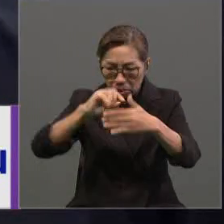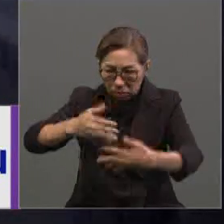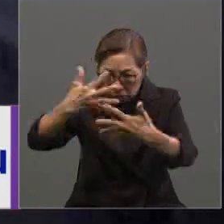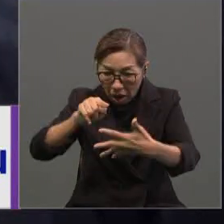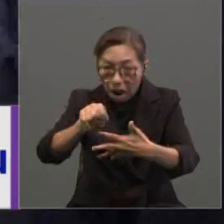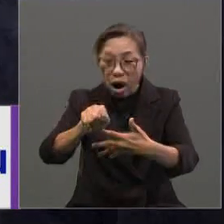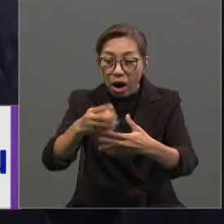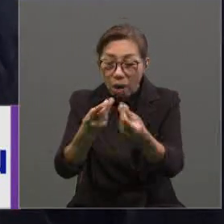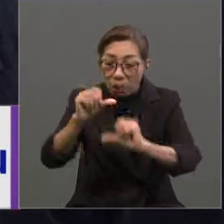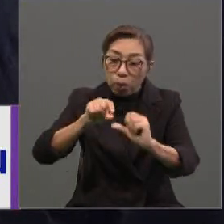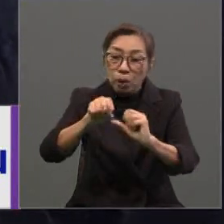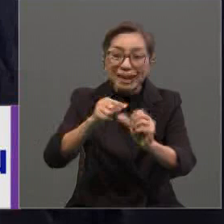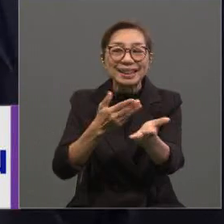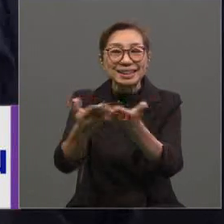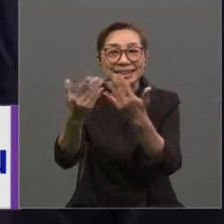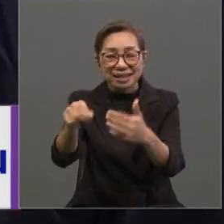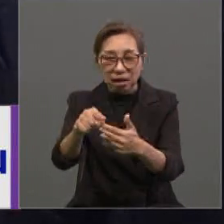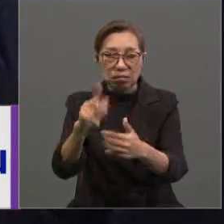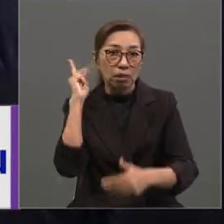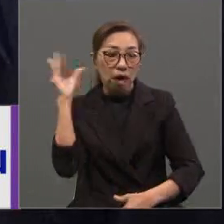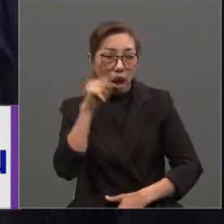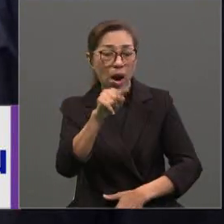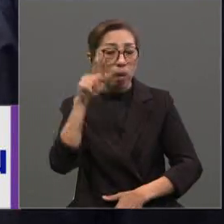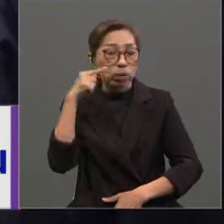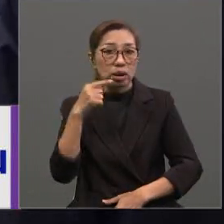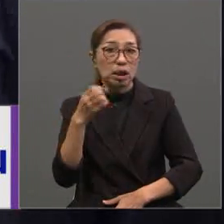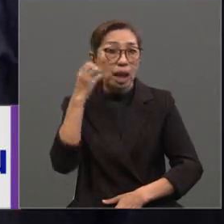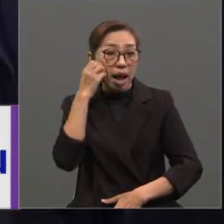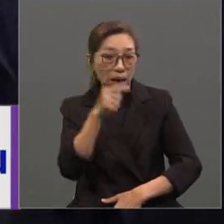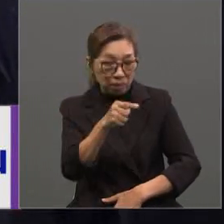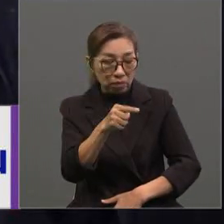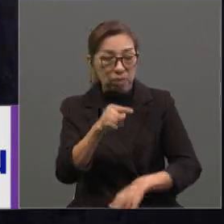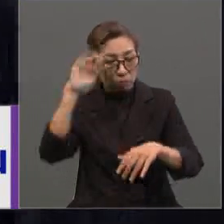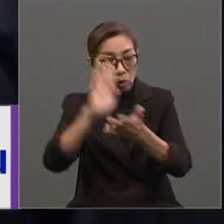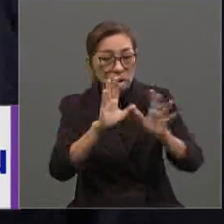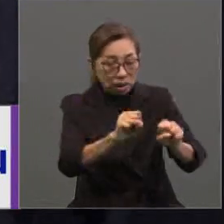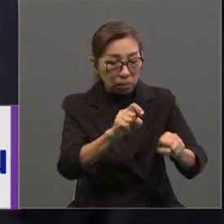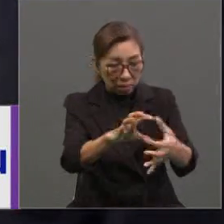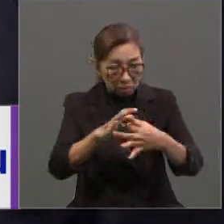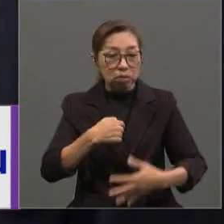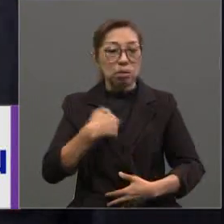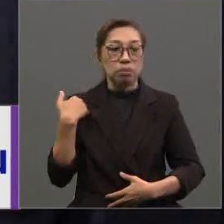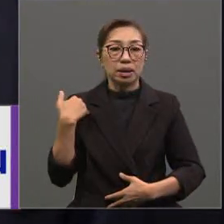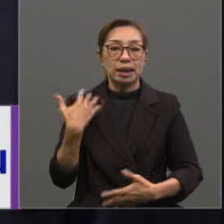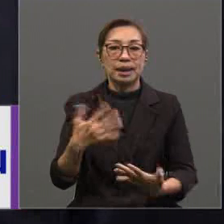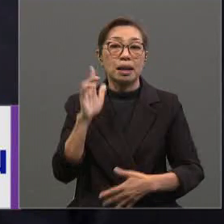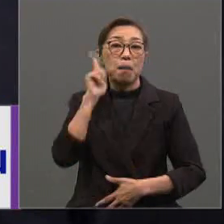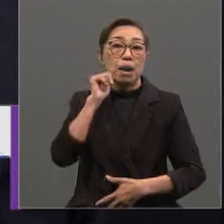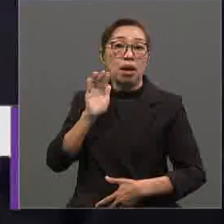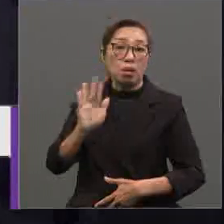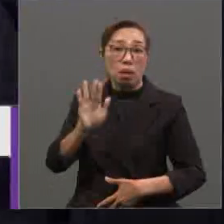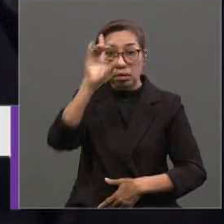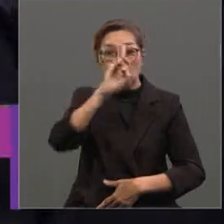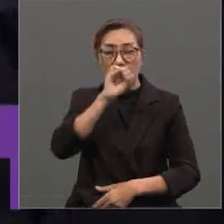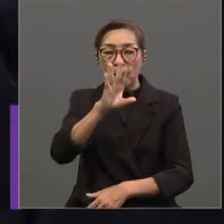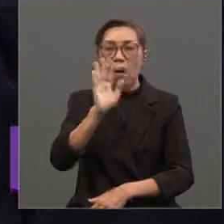ว่านางสาวแอมป์ถูกจับแล้วก็เป็นเรื่องที่โยงมาถึงตนเองนะครับด้านนางบังอรพงศ์ธนานิกรมารดาของไอซ์ก็บอกว่า